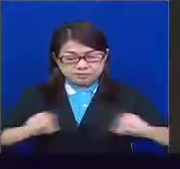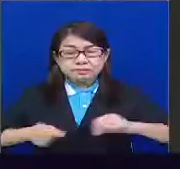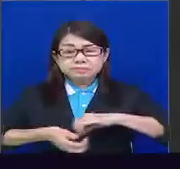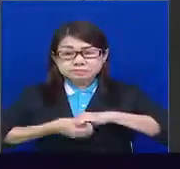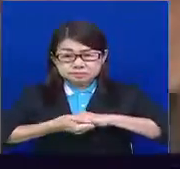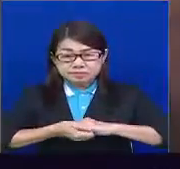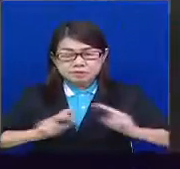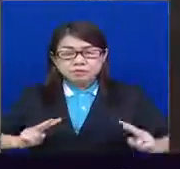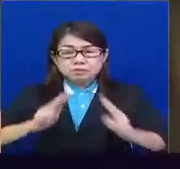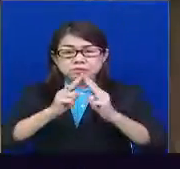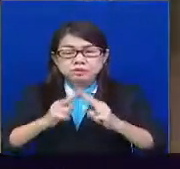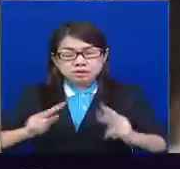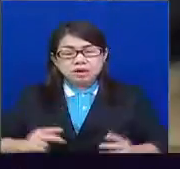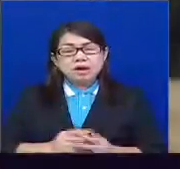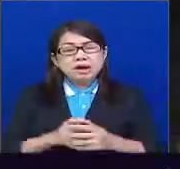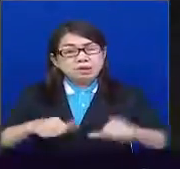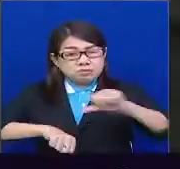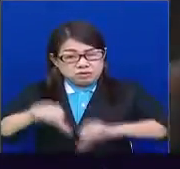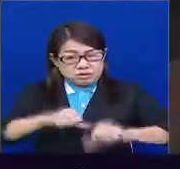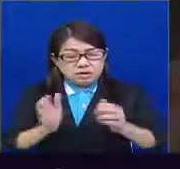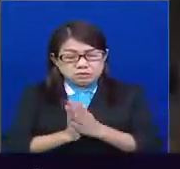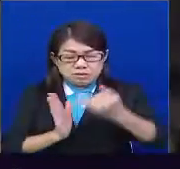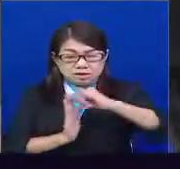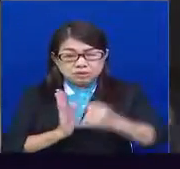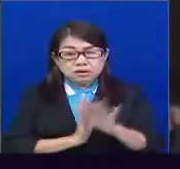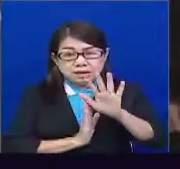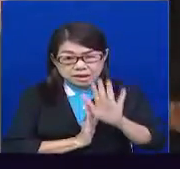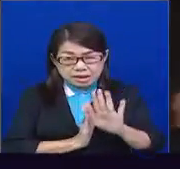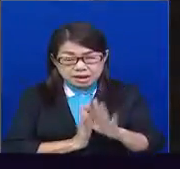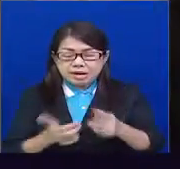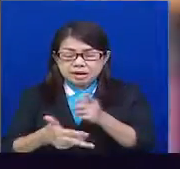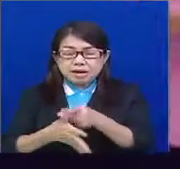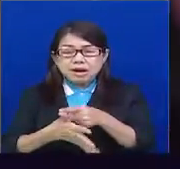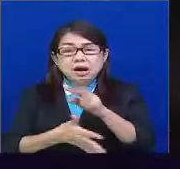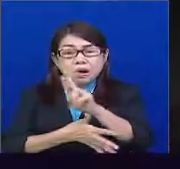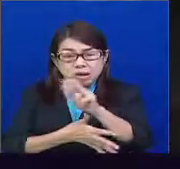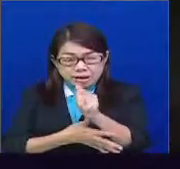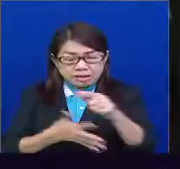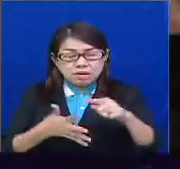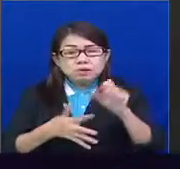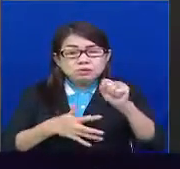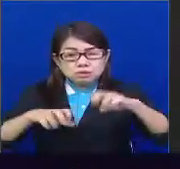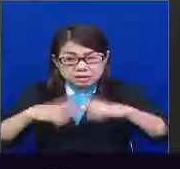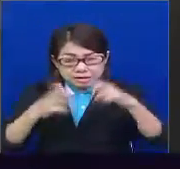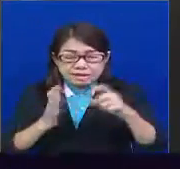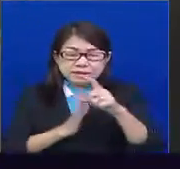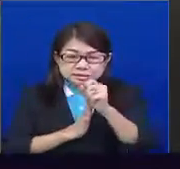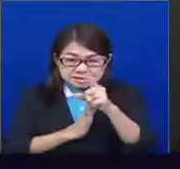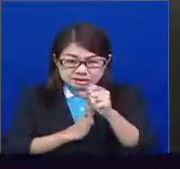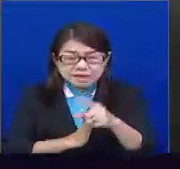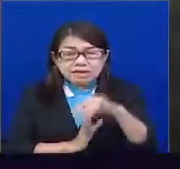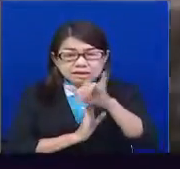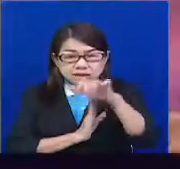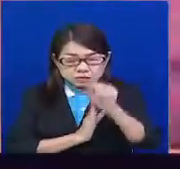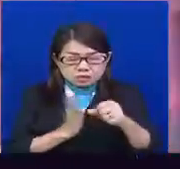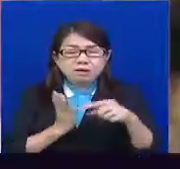วิทยาศาสตร์กับ 5จังหวัดรอบพื้นที่ทุ่งกุลาได้แก่จังหวัดร้อยเอดสุรินทร์ศรีสะเกษยโสธรและมหาสารคาม